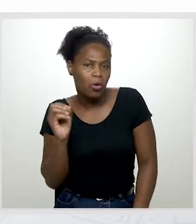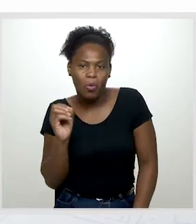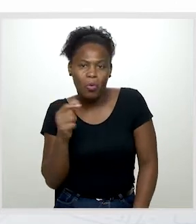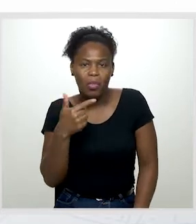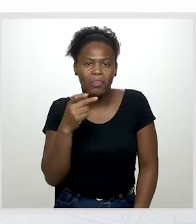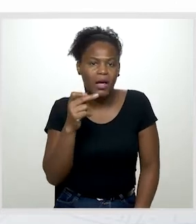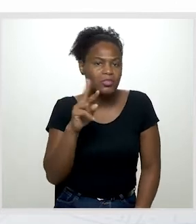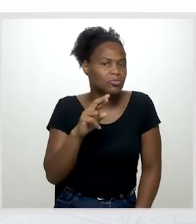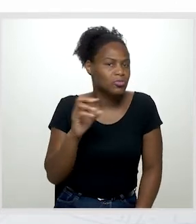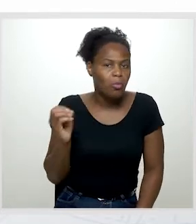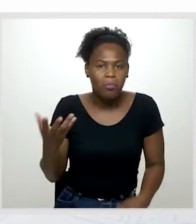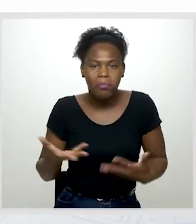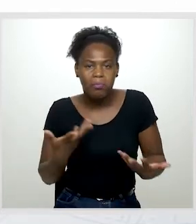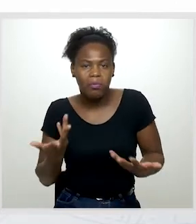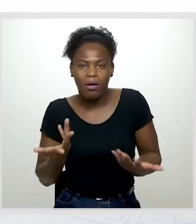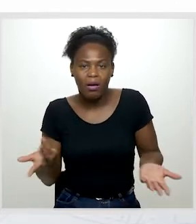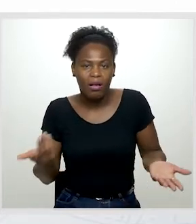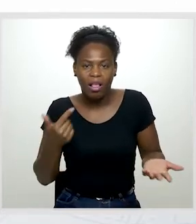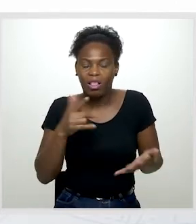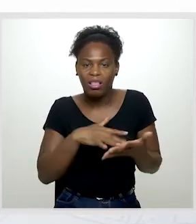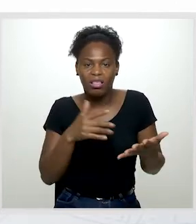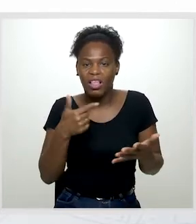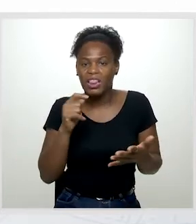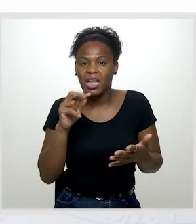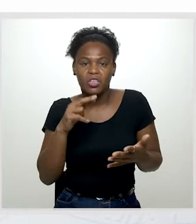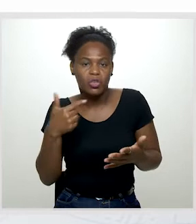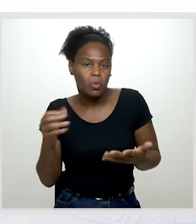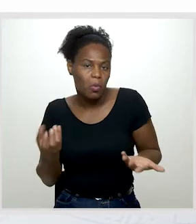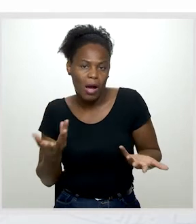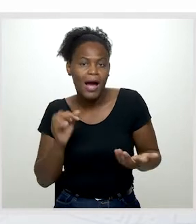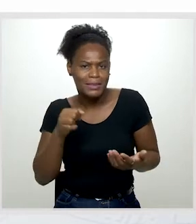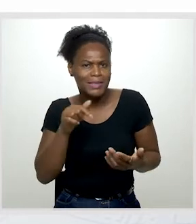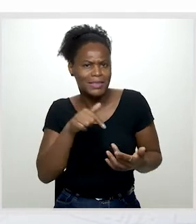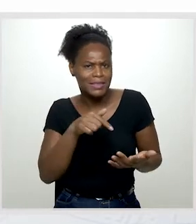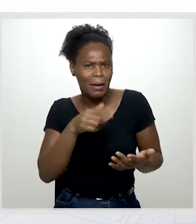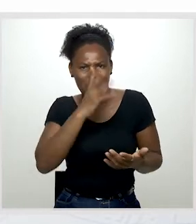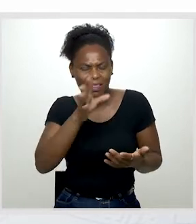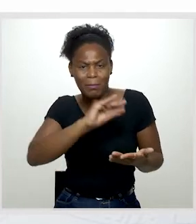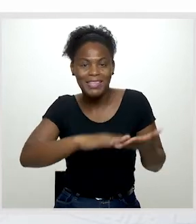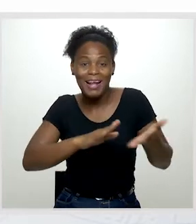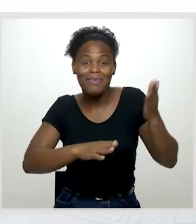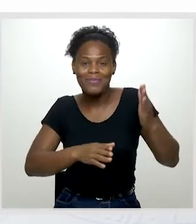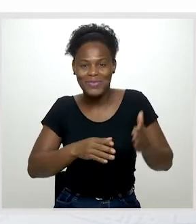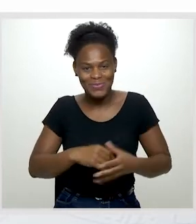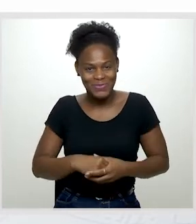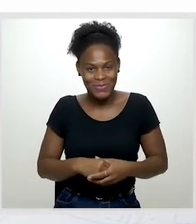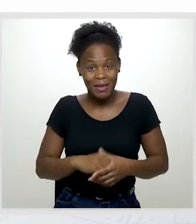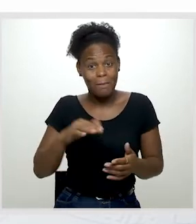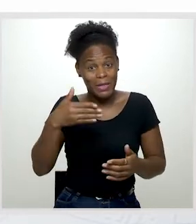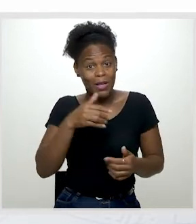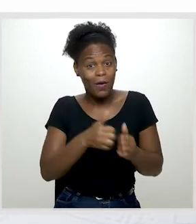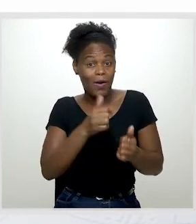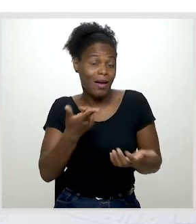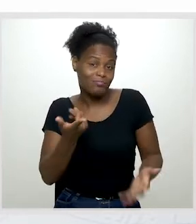des taxos ou... Des textos. Oui, c'est ça. C'est pratique et plus rapide qu'un coup de fil.